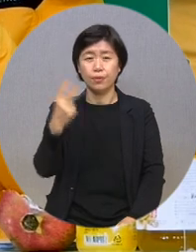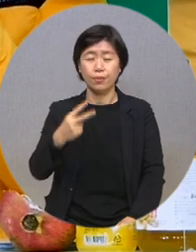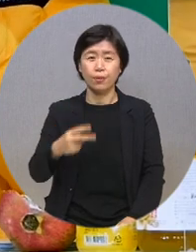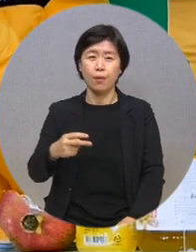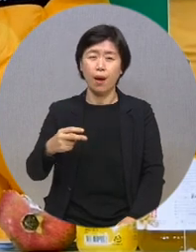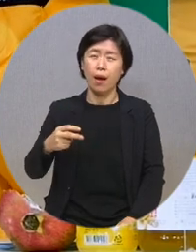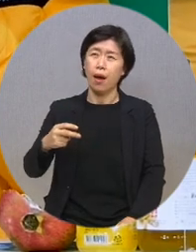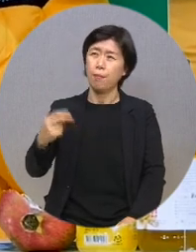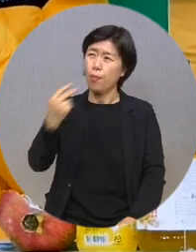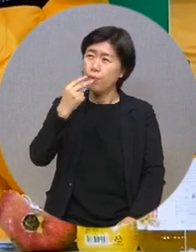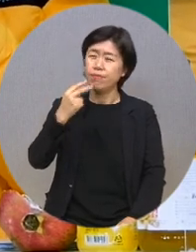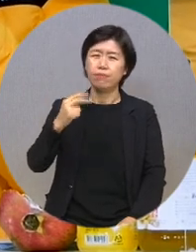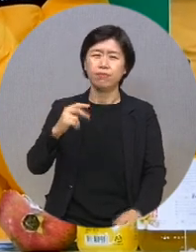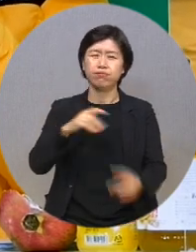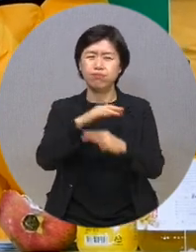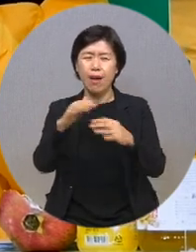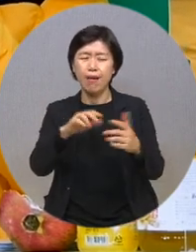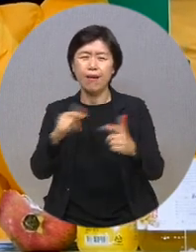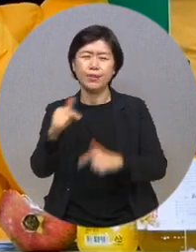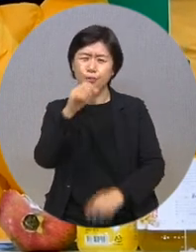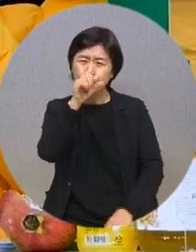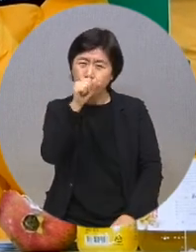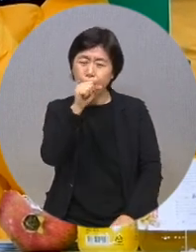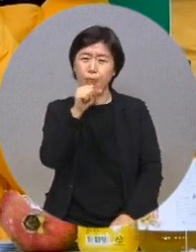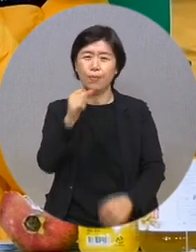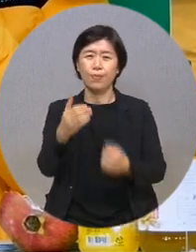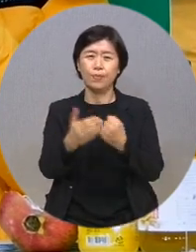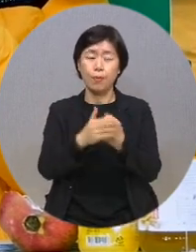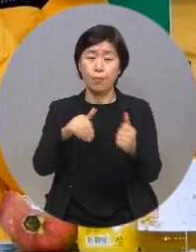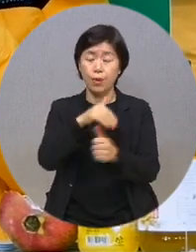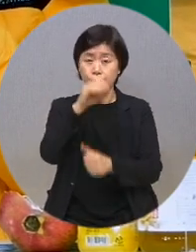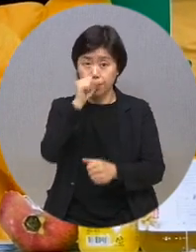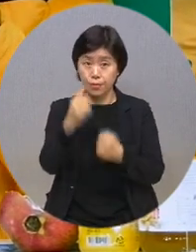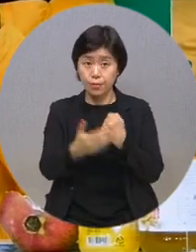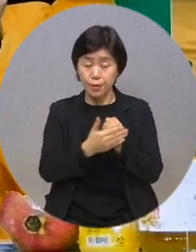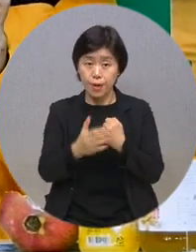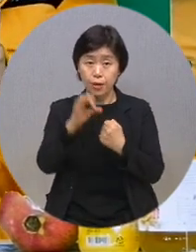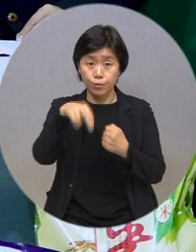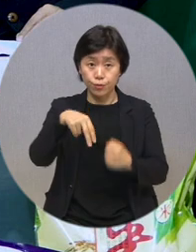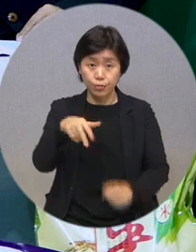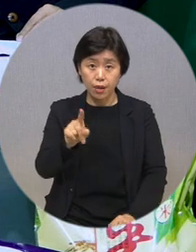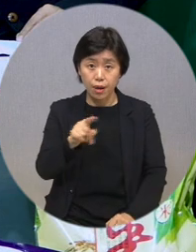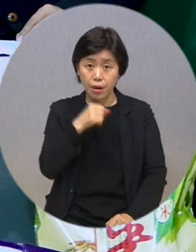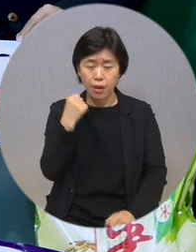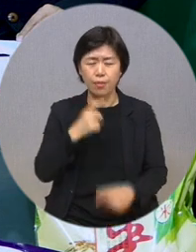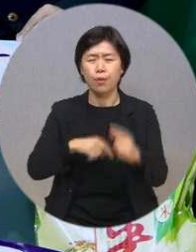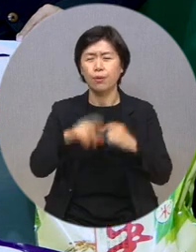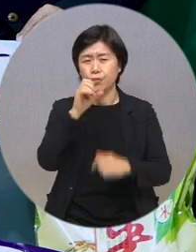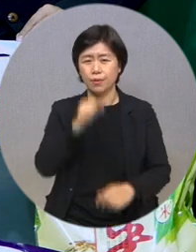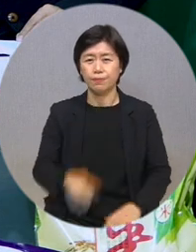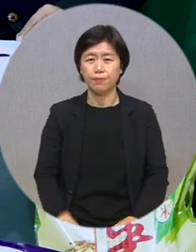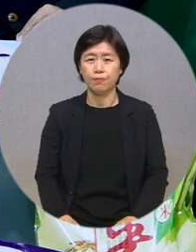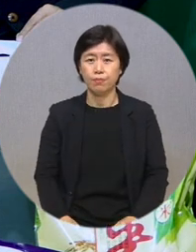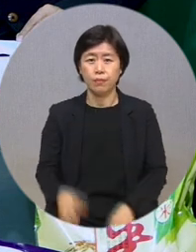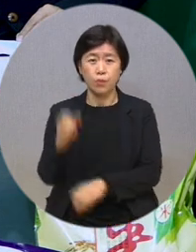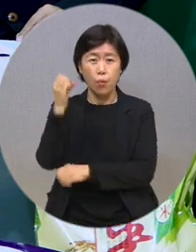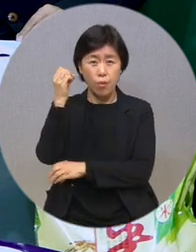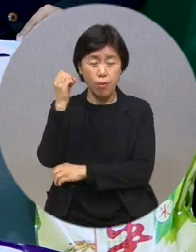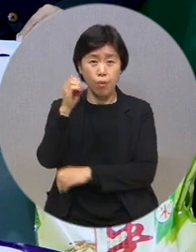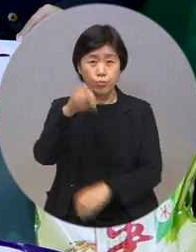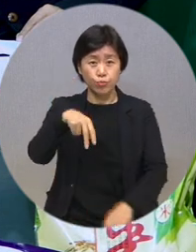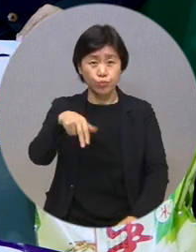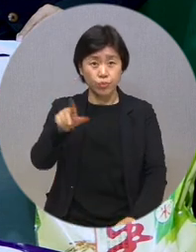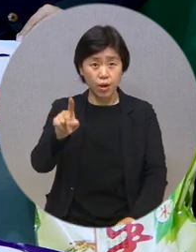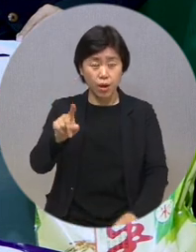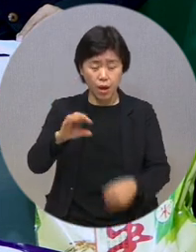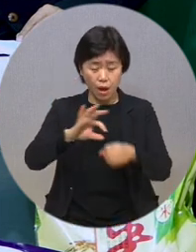토양. 토양. 거기서 재배하기 때문에 맛이 특별히 좋습니다. 아. 유자는 원래 껍질을 먹어야 되는 거잖아. 아,